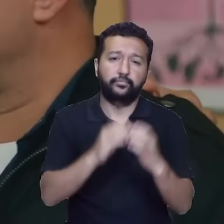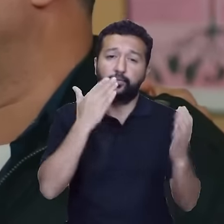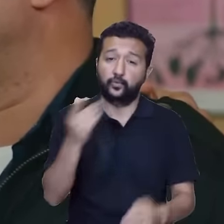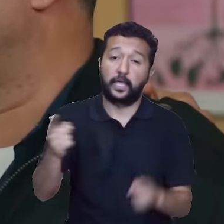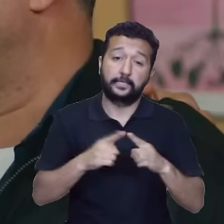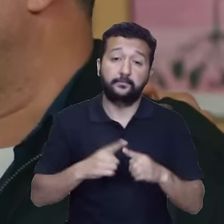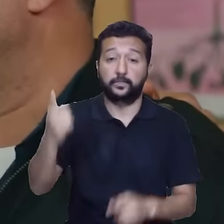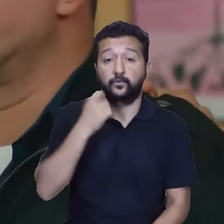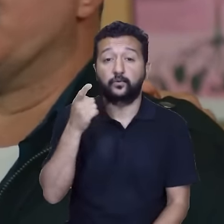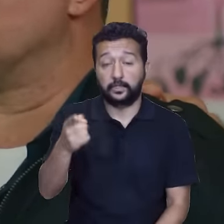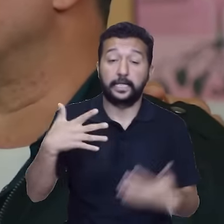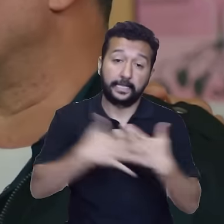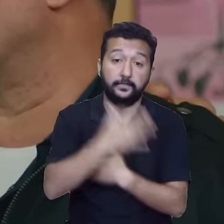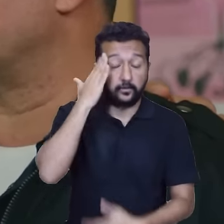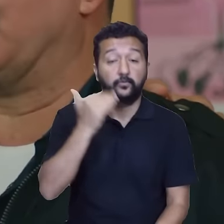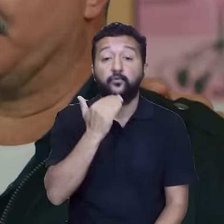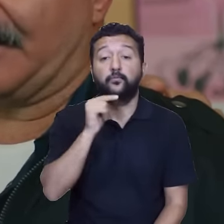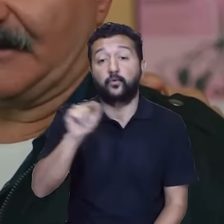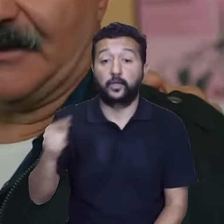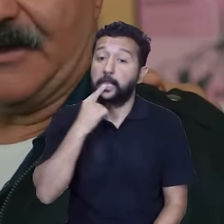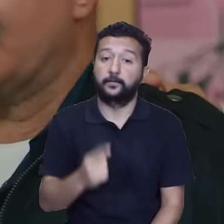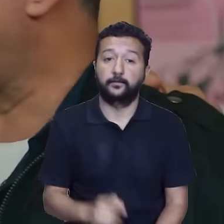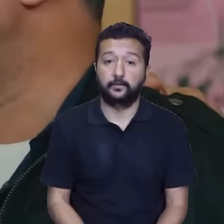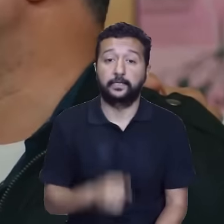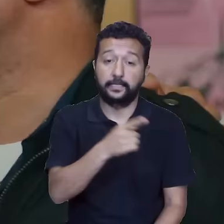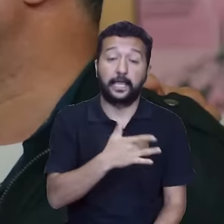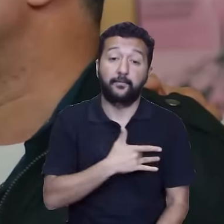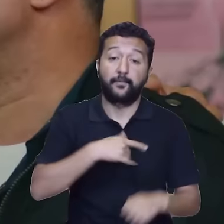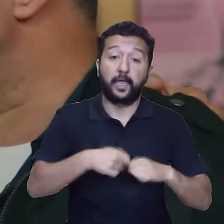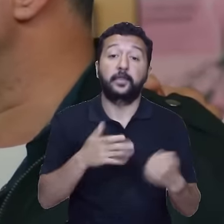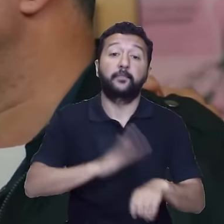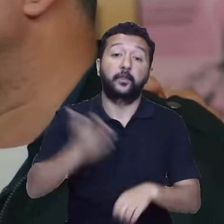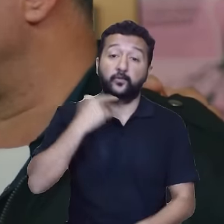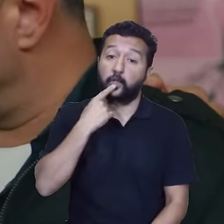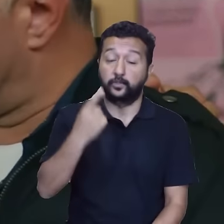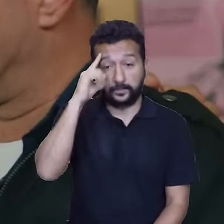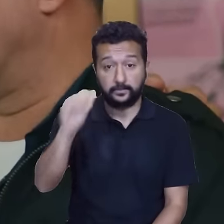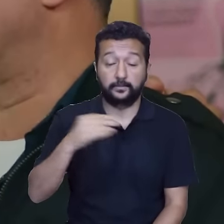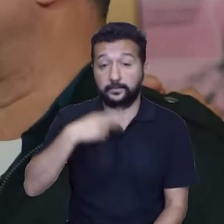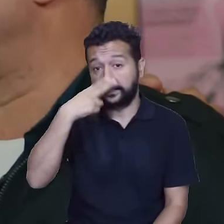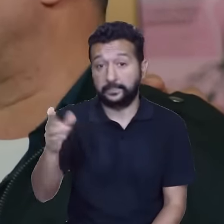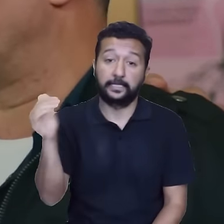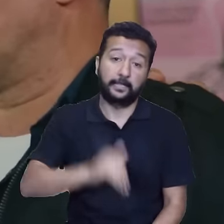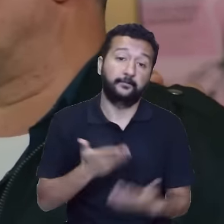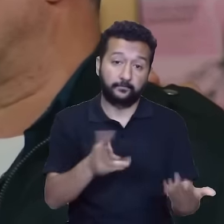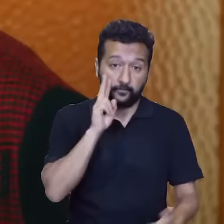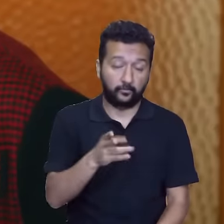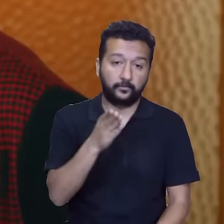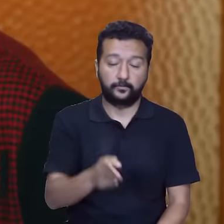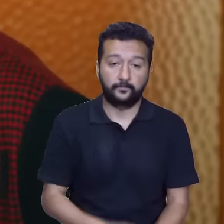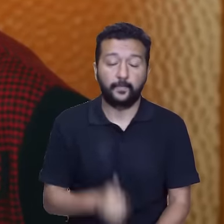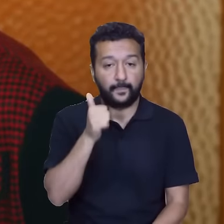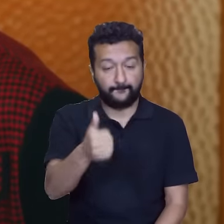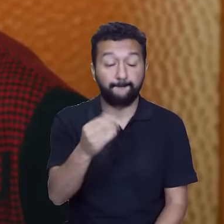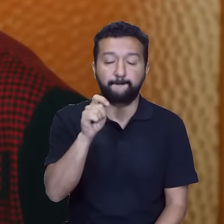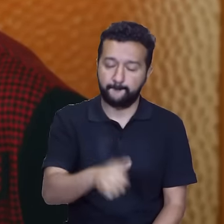söylüyor. Onun hesabını soruyor. Geceleri uyuyamıyormuş falan falan. Kalbimi kırmadan önce düşünecekti dedim. Çektim, yanına geldim işte, gördüm.